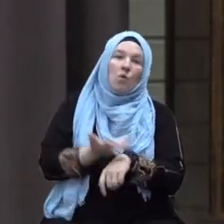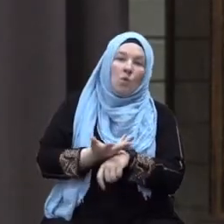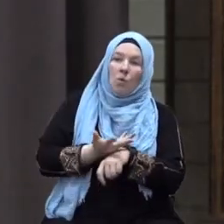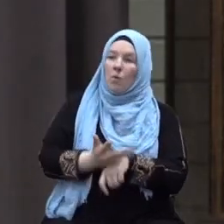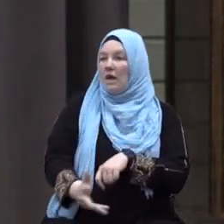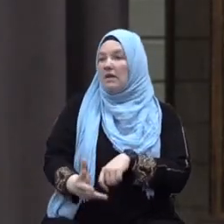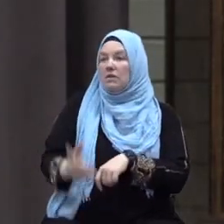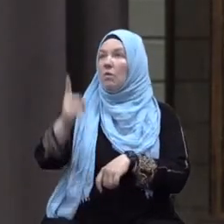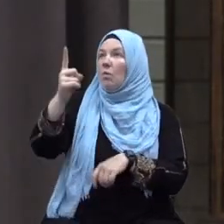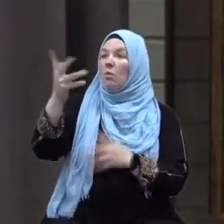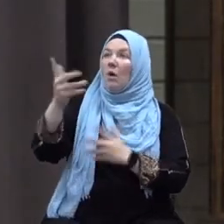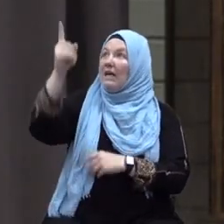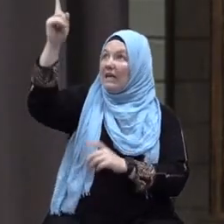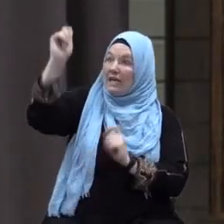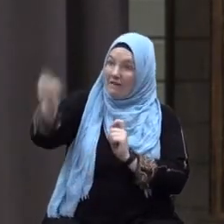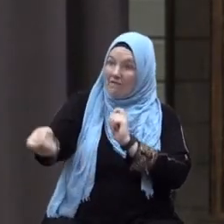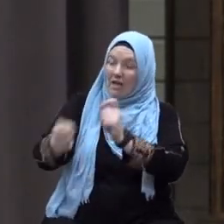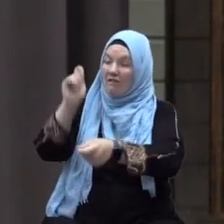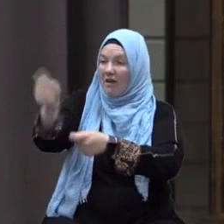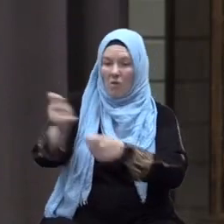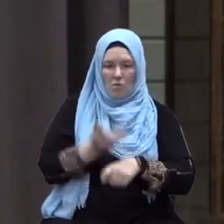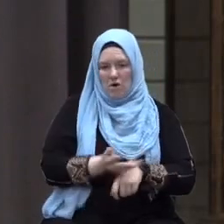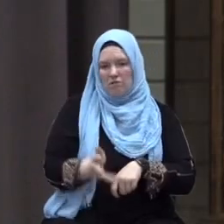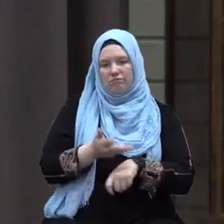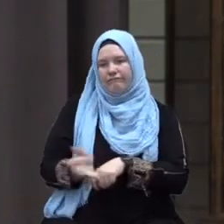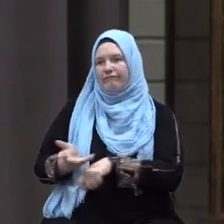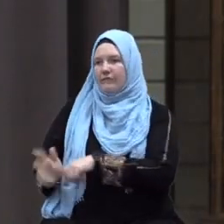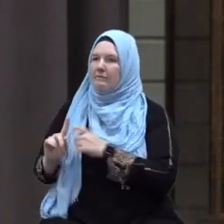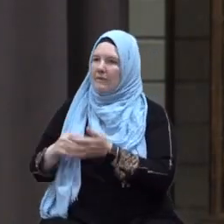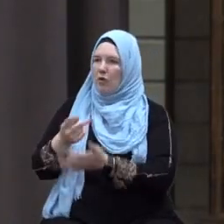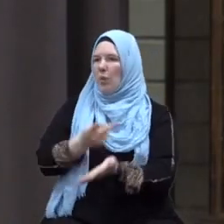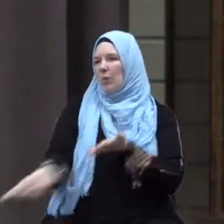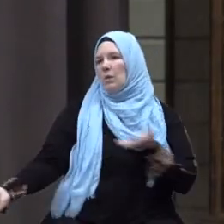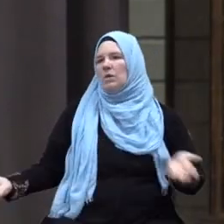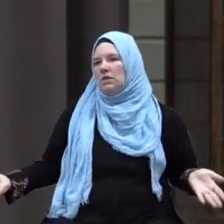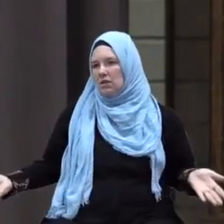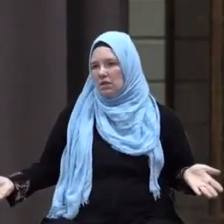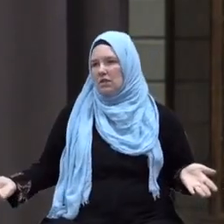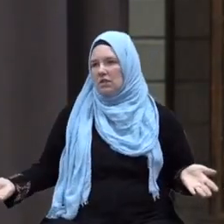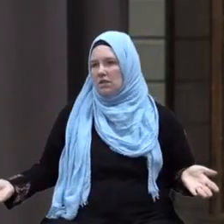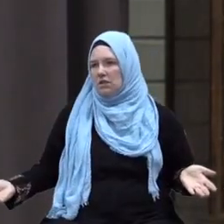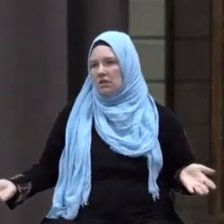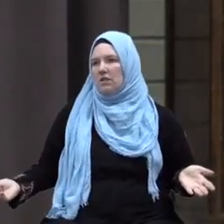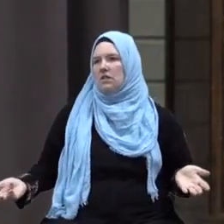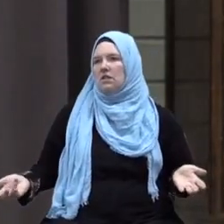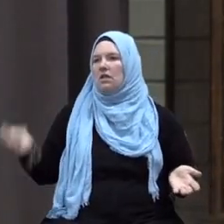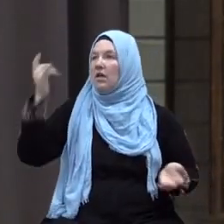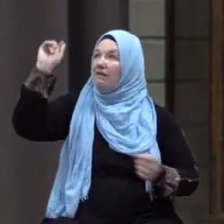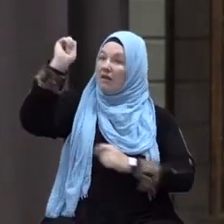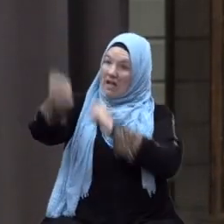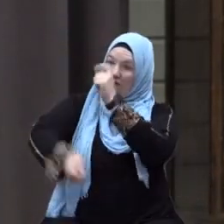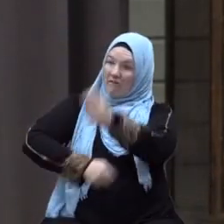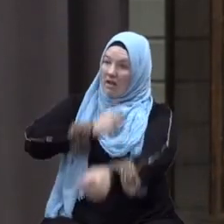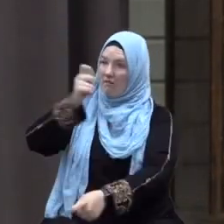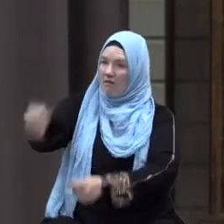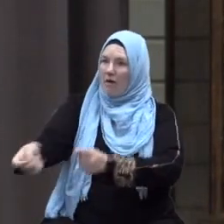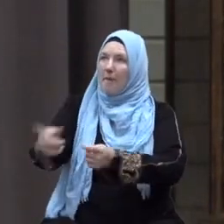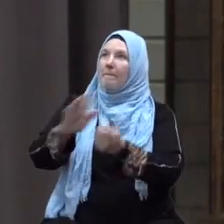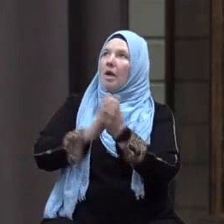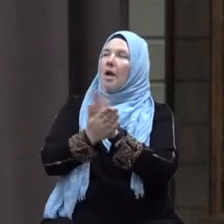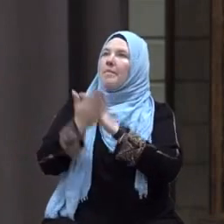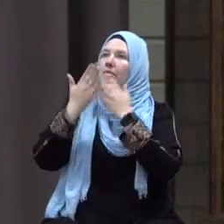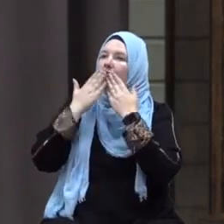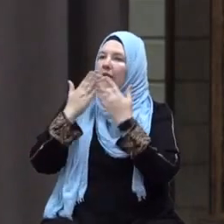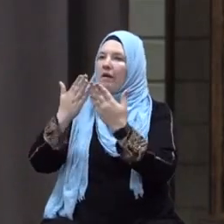He gave you, then you lose. You lose. فَأُولَٰئِكَ هُمُ الْخَاسِرُونَ. Those who